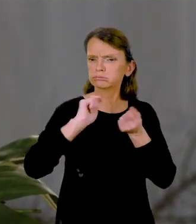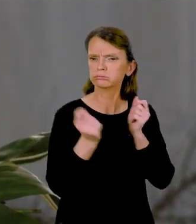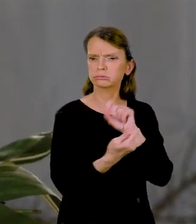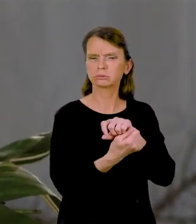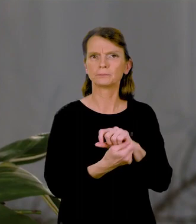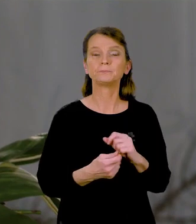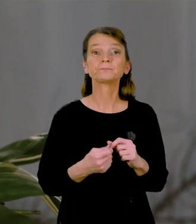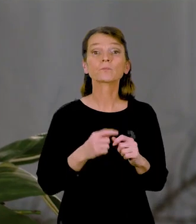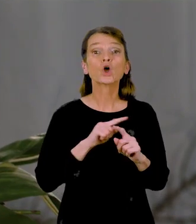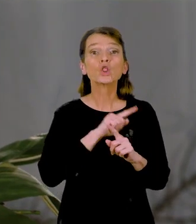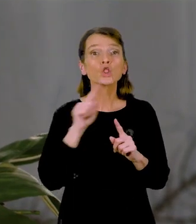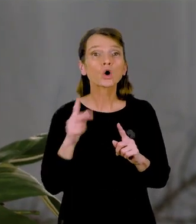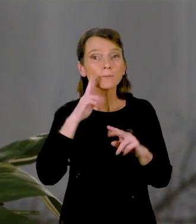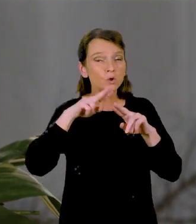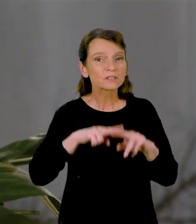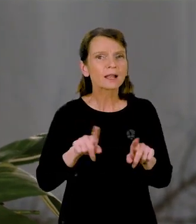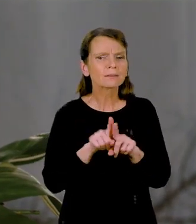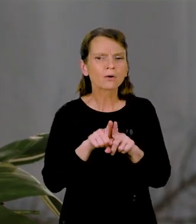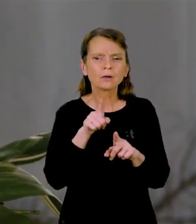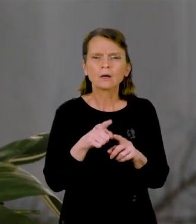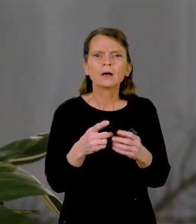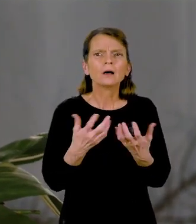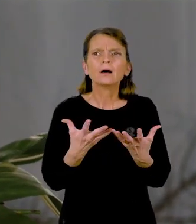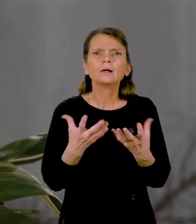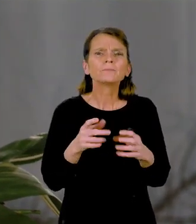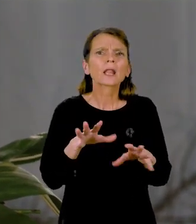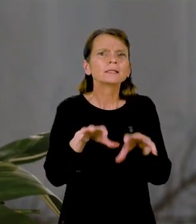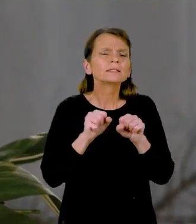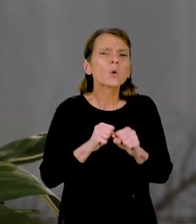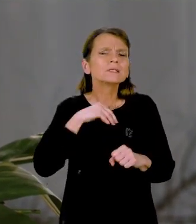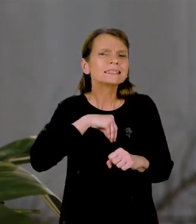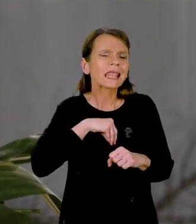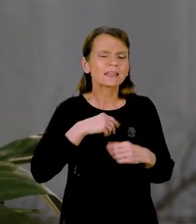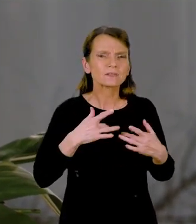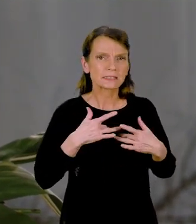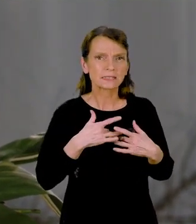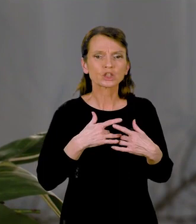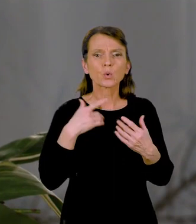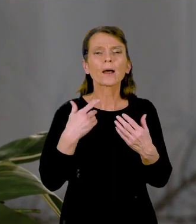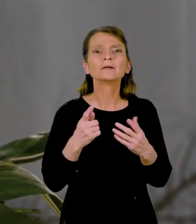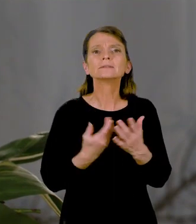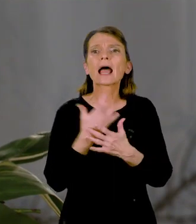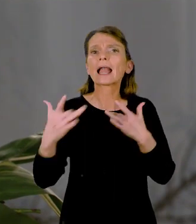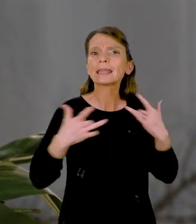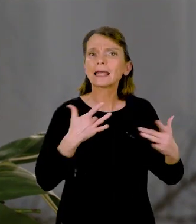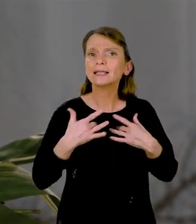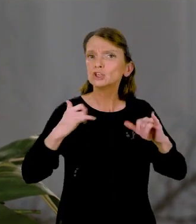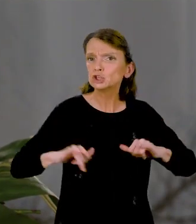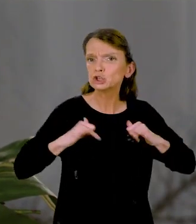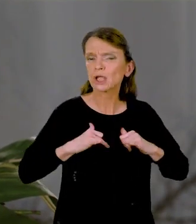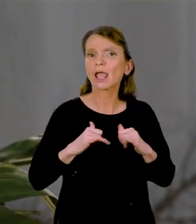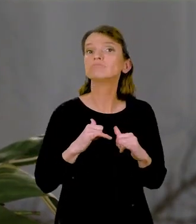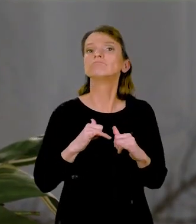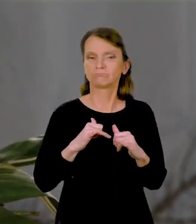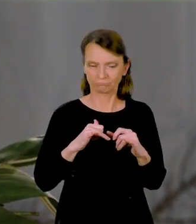Dokler bodo obstajale tako srčno zauzete, s cela in do cela predane gledališke duše, se bom vedno z veseljem odzival in